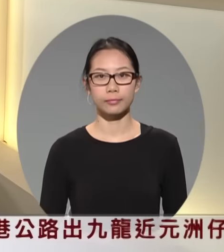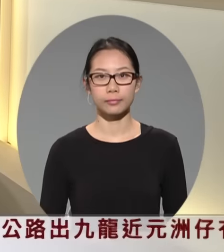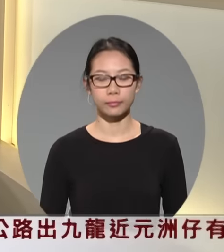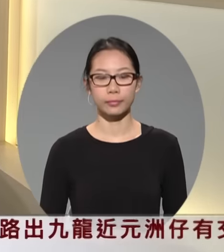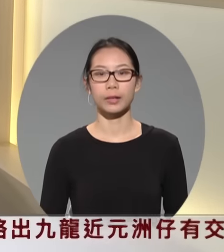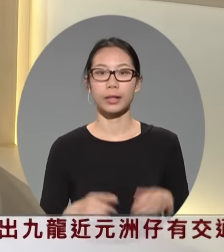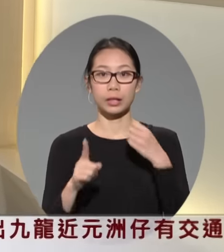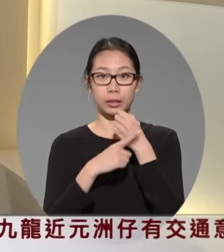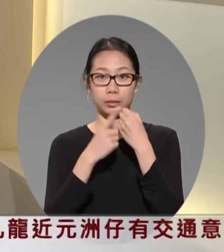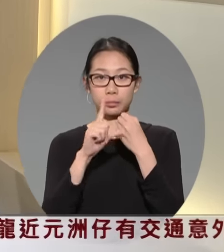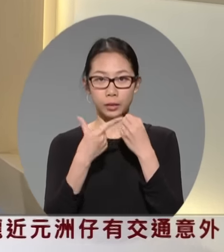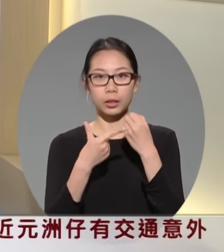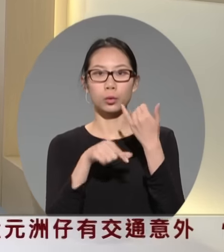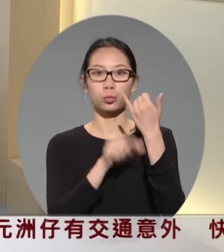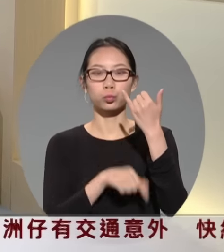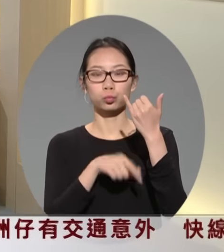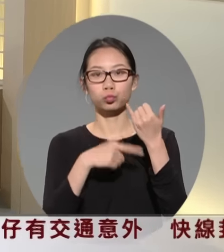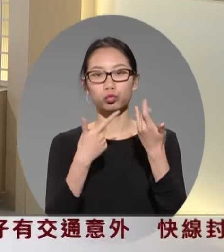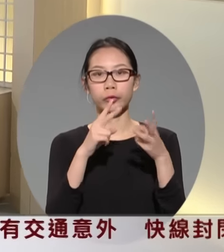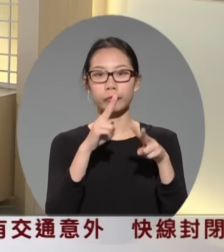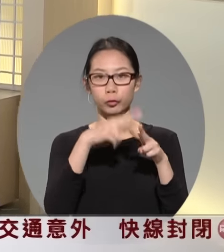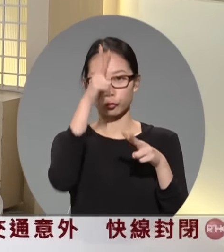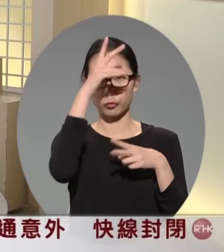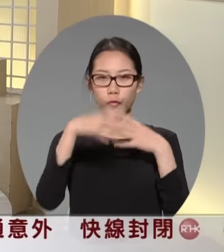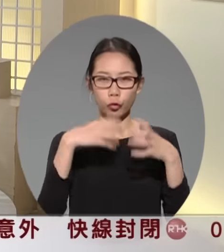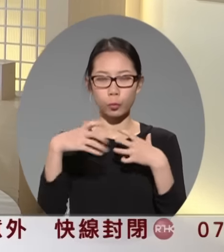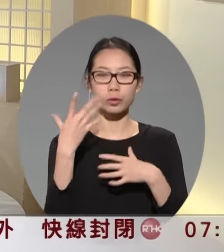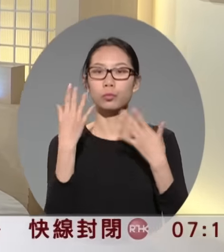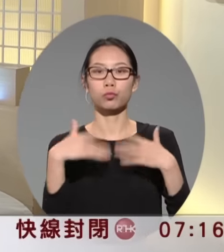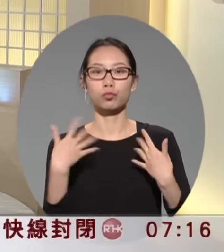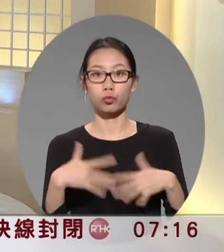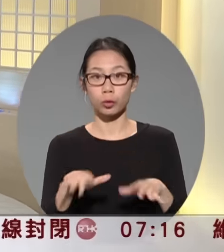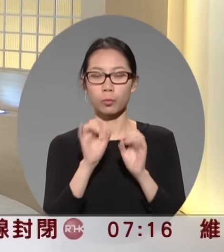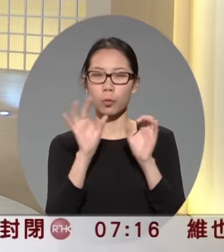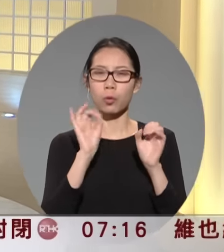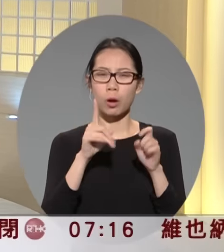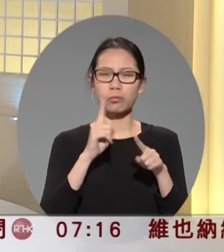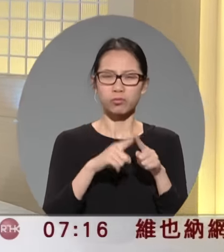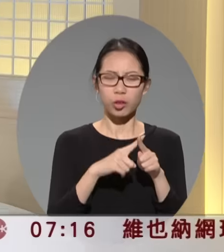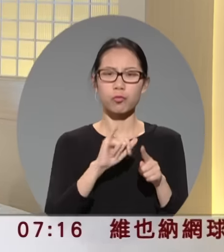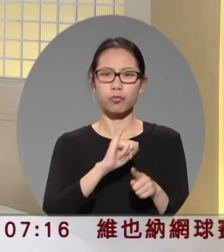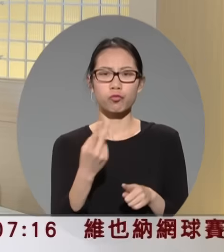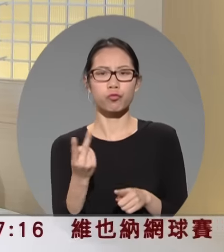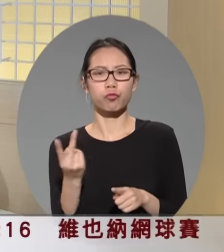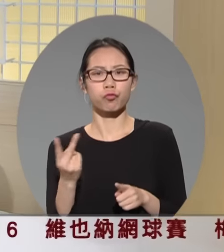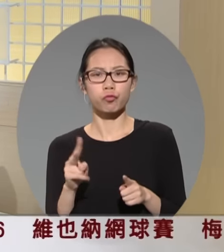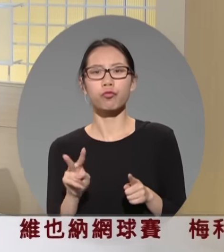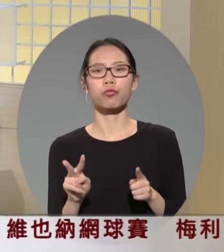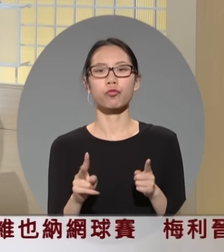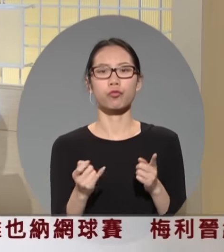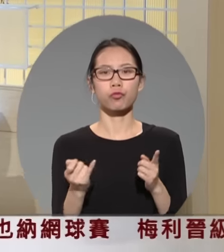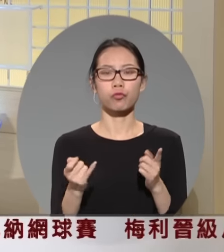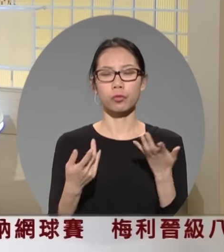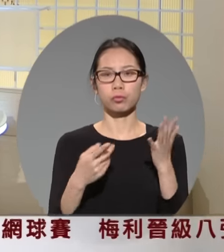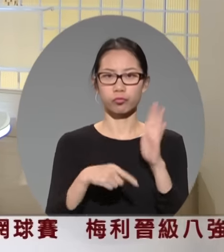第十八屆六中全會昨日閉幕，會議公布提及增強拒腐防變能力，決定十九大將會